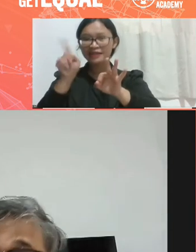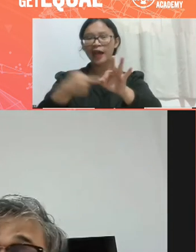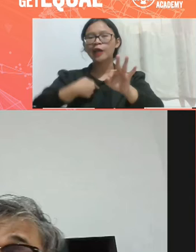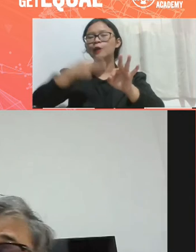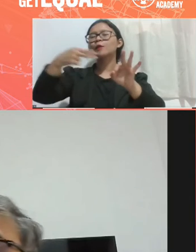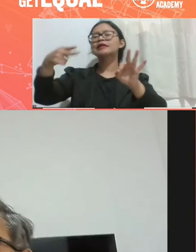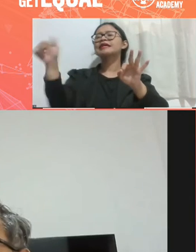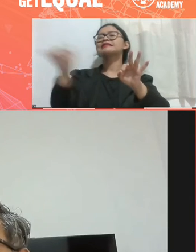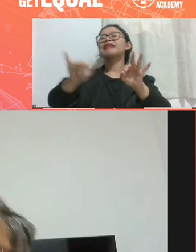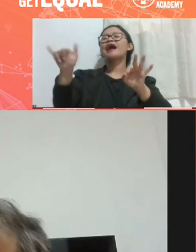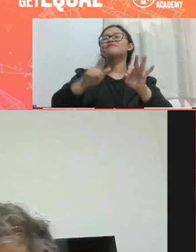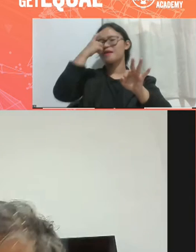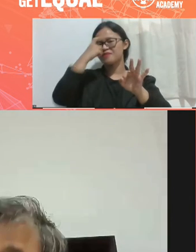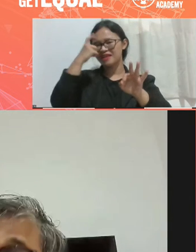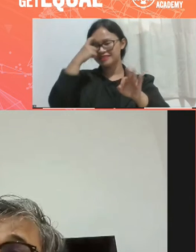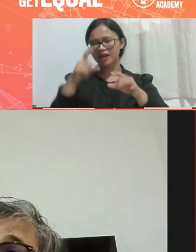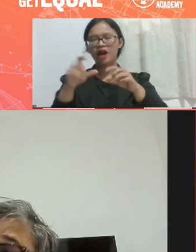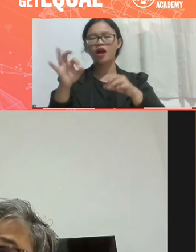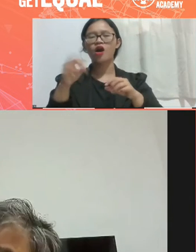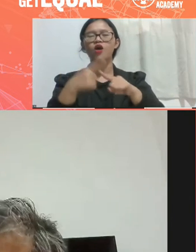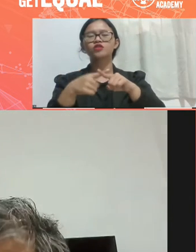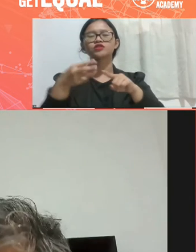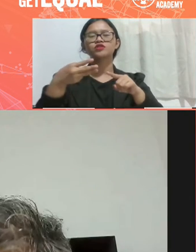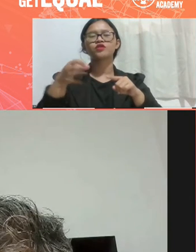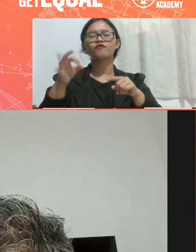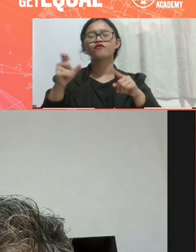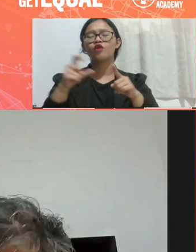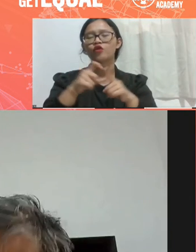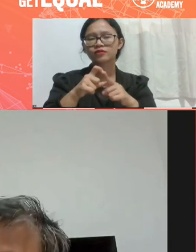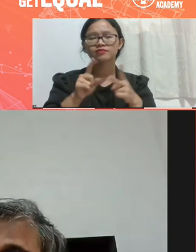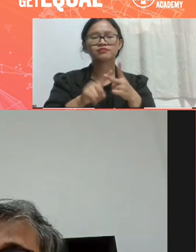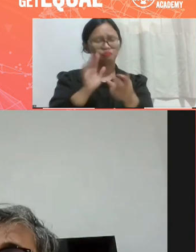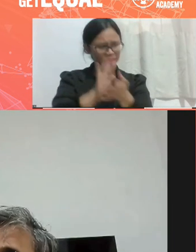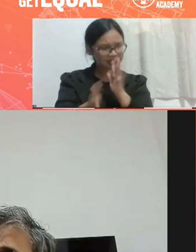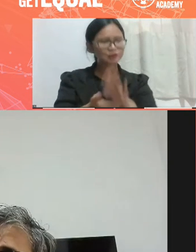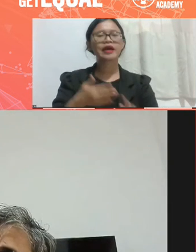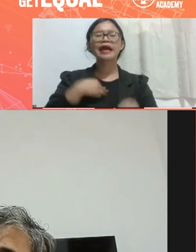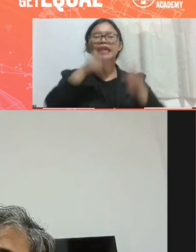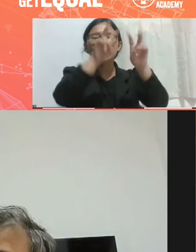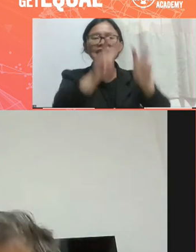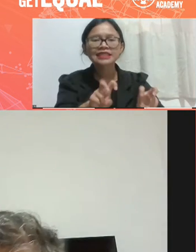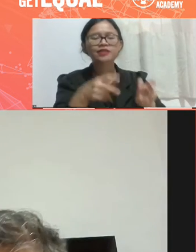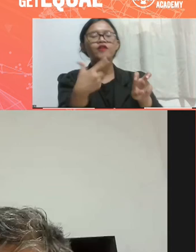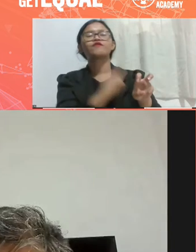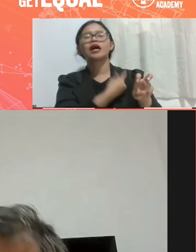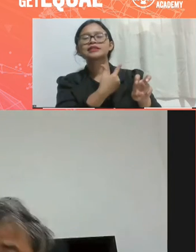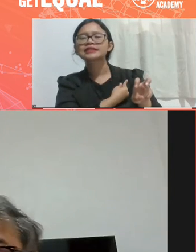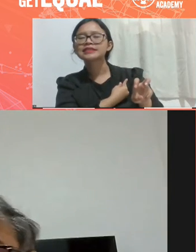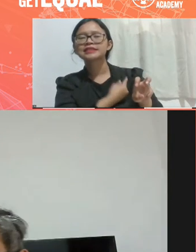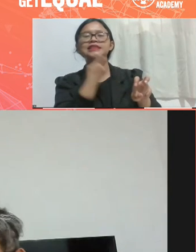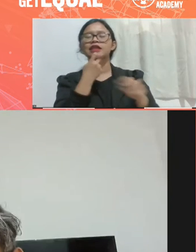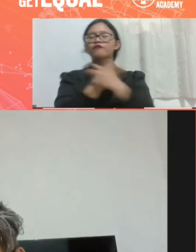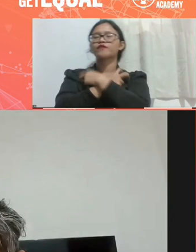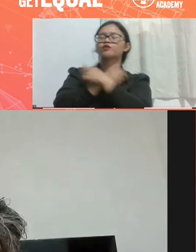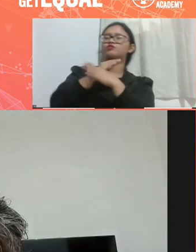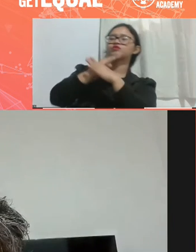itu juga di Oxford, ada juga teman kita yang ikut riset vaksin di Oxford juga untuk menangani virus. Nah, kita kumpulin,